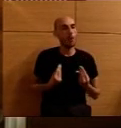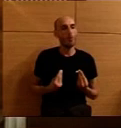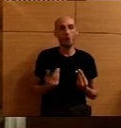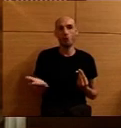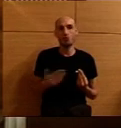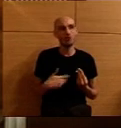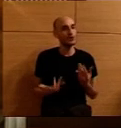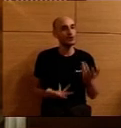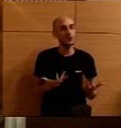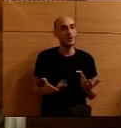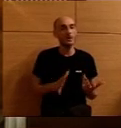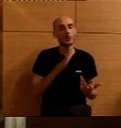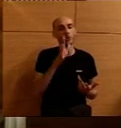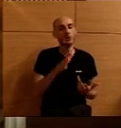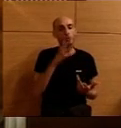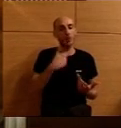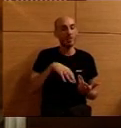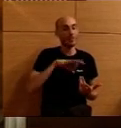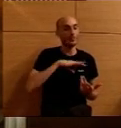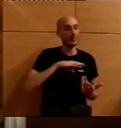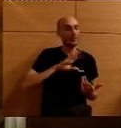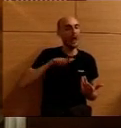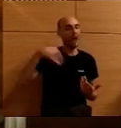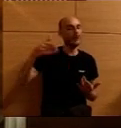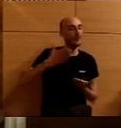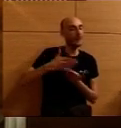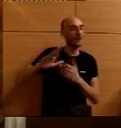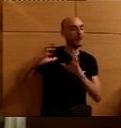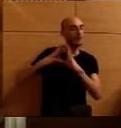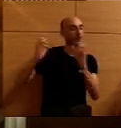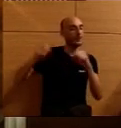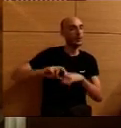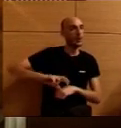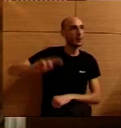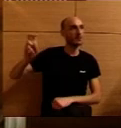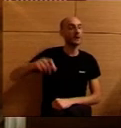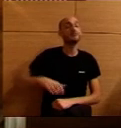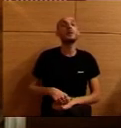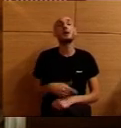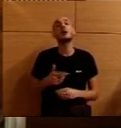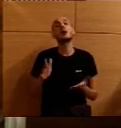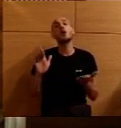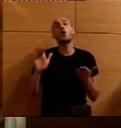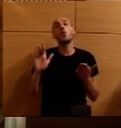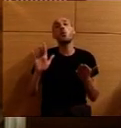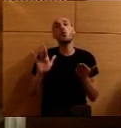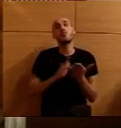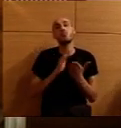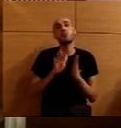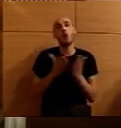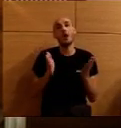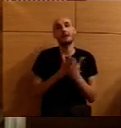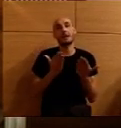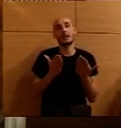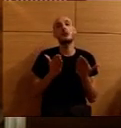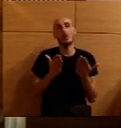són purament institucionals d'esta Diputació. En el BOP d'este mes, en el dia 22, se